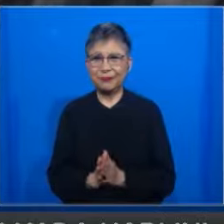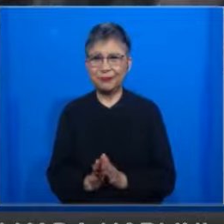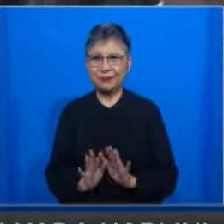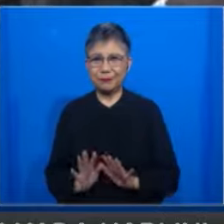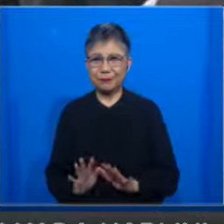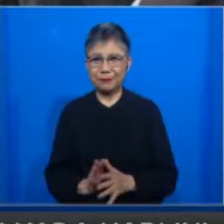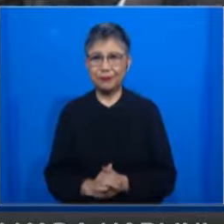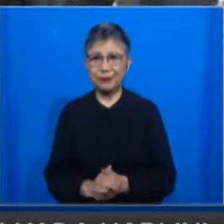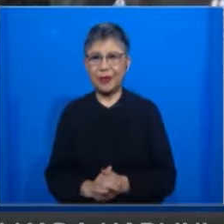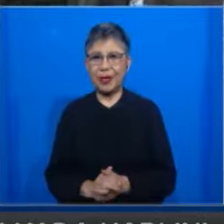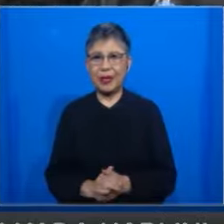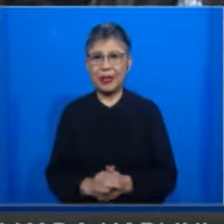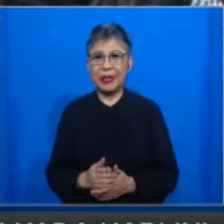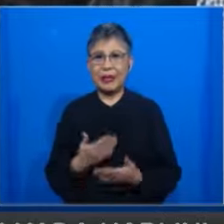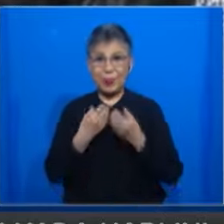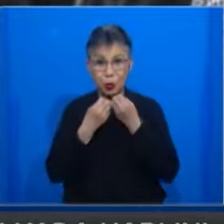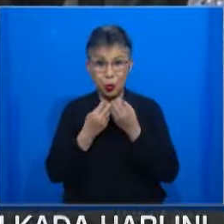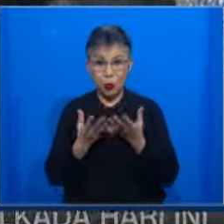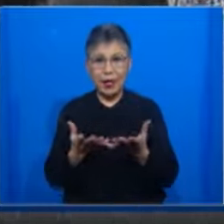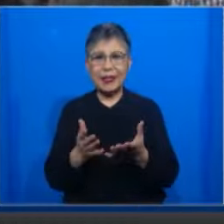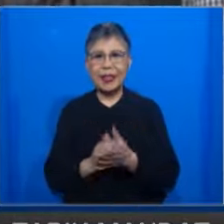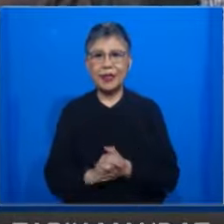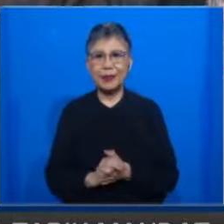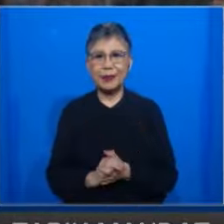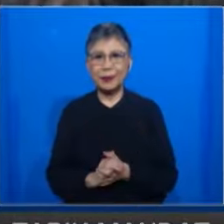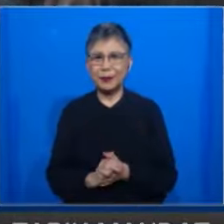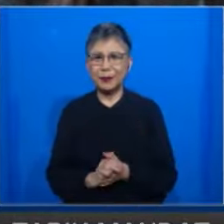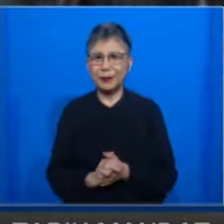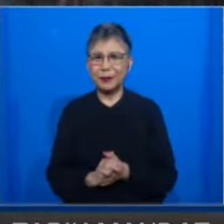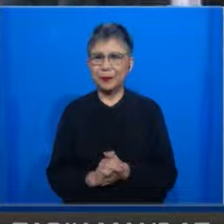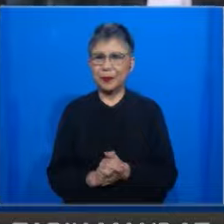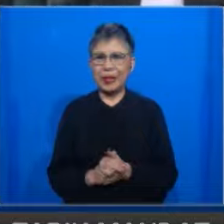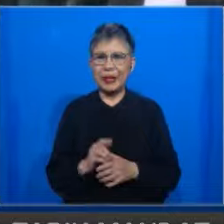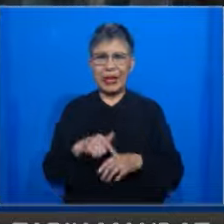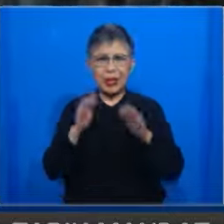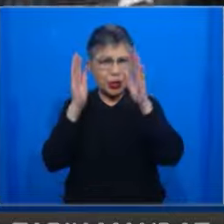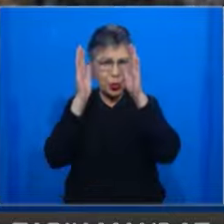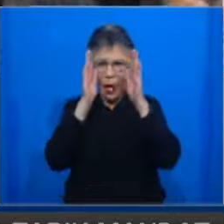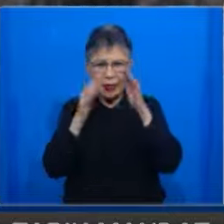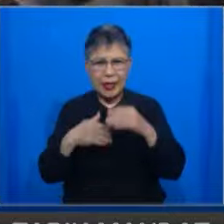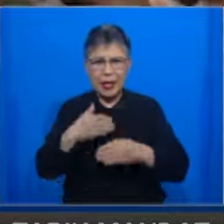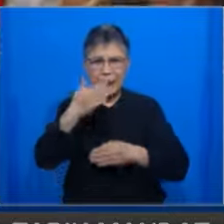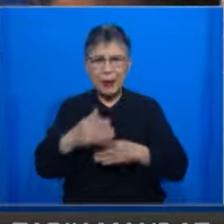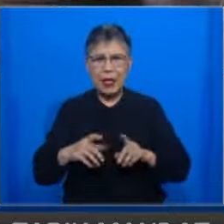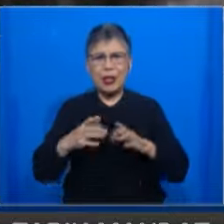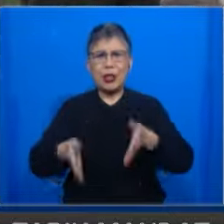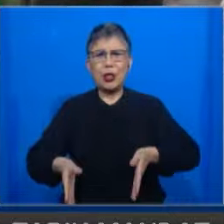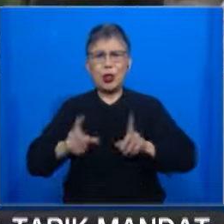Tolong. Ya Benny, dapat saya informasikan kembali saat ini situasi di depan gedung DPR